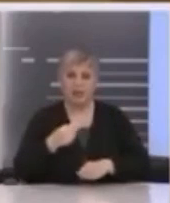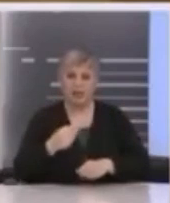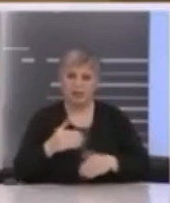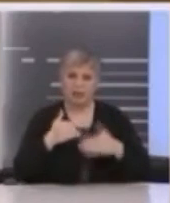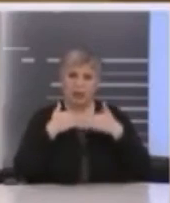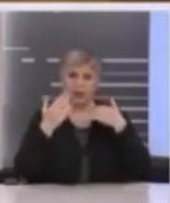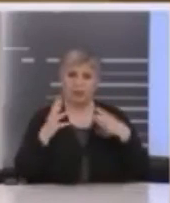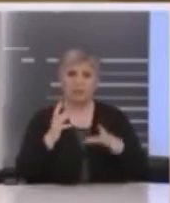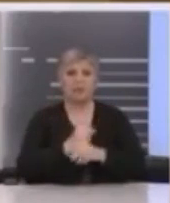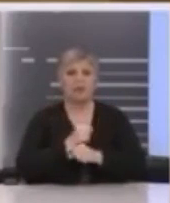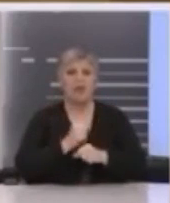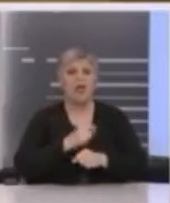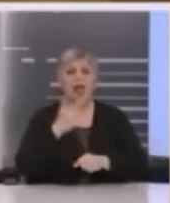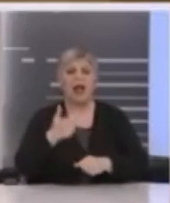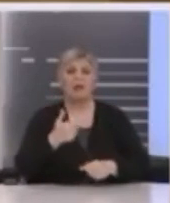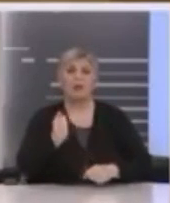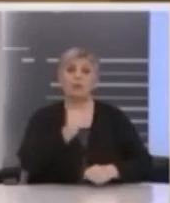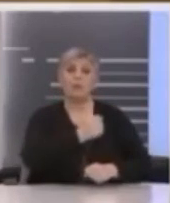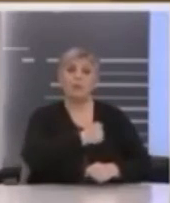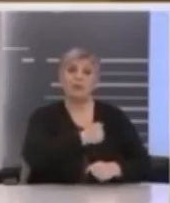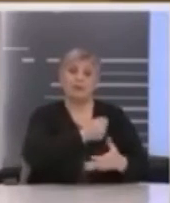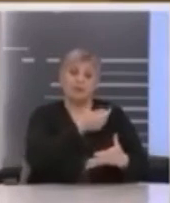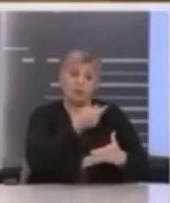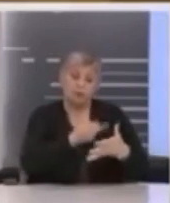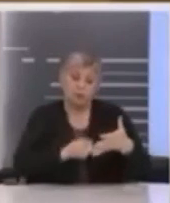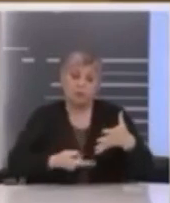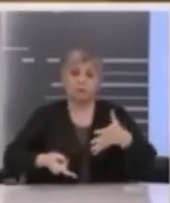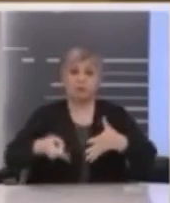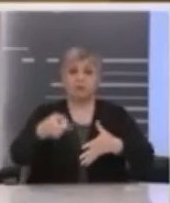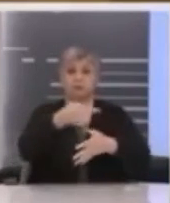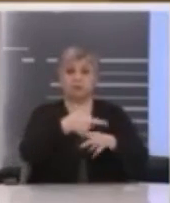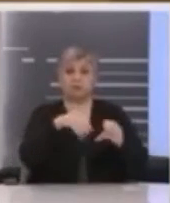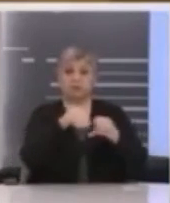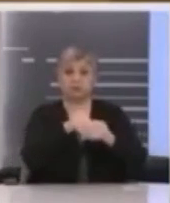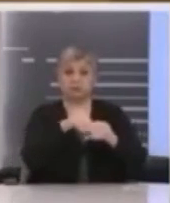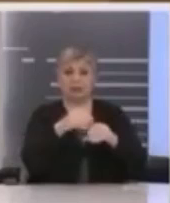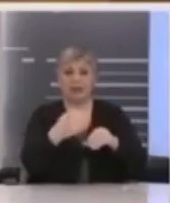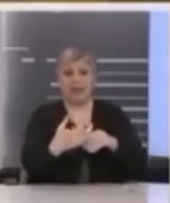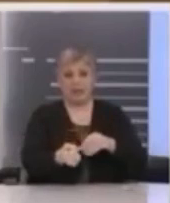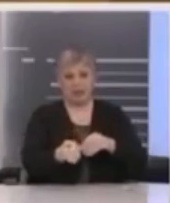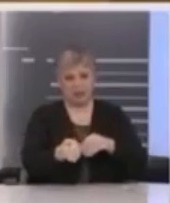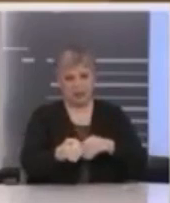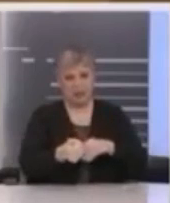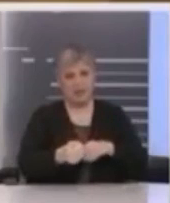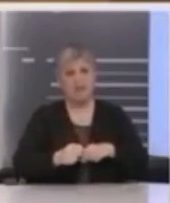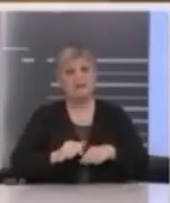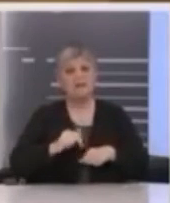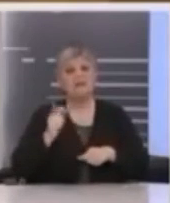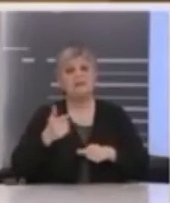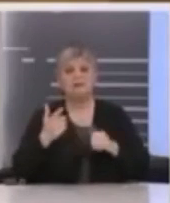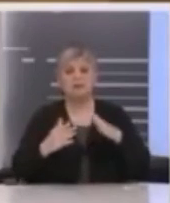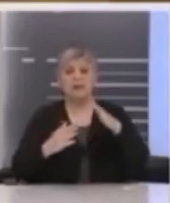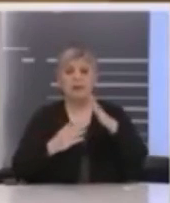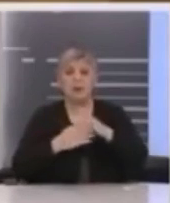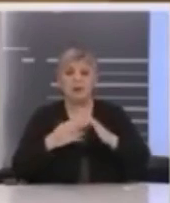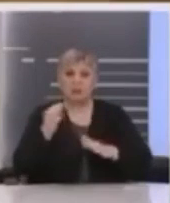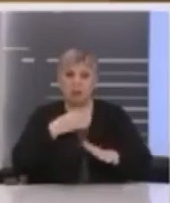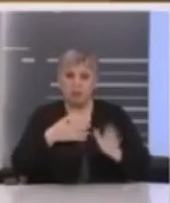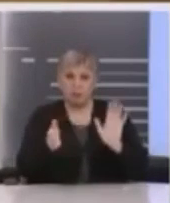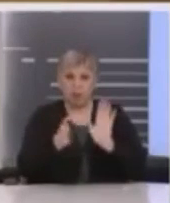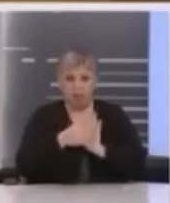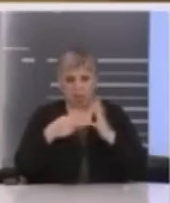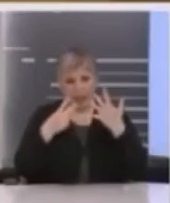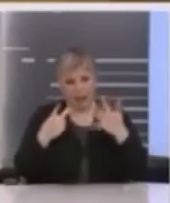θεωρία του υπερπλεονάσματος δεν είναι για να πανηγυρίσουμε. Πρόεδρε, δεν γίνεται. Είναι ένα δράμα λεπτά που βιώνει